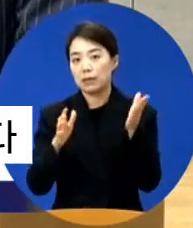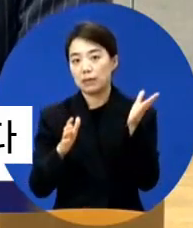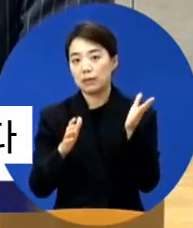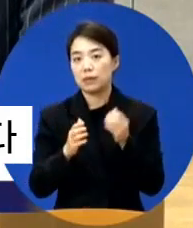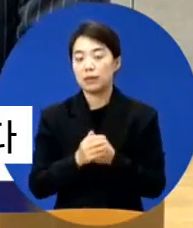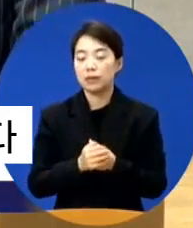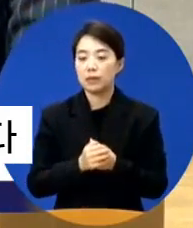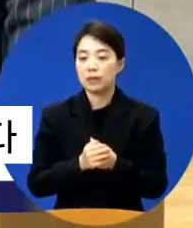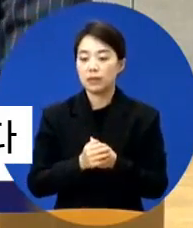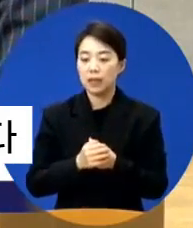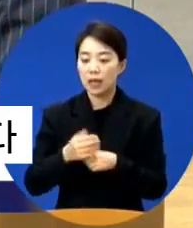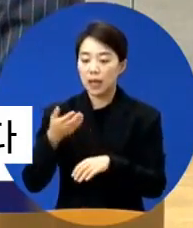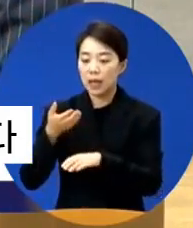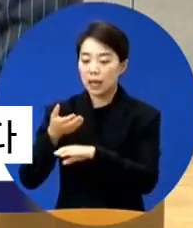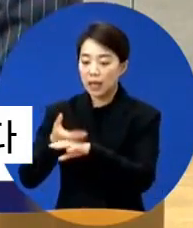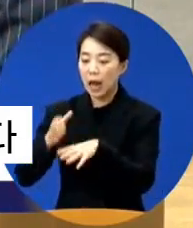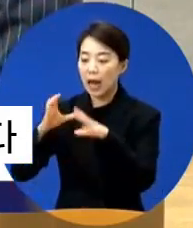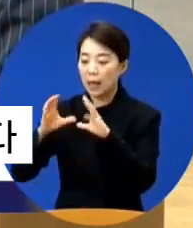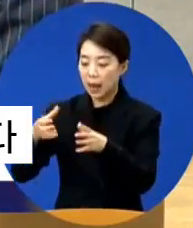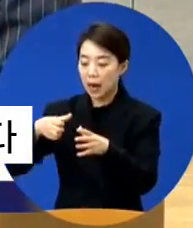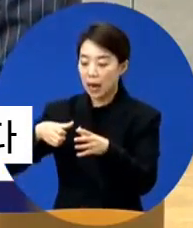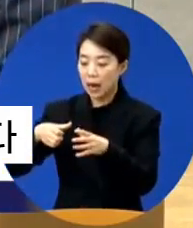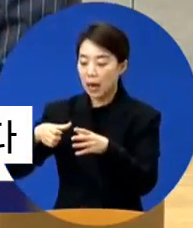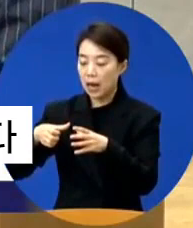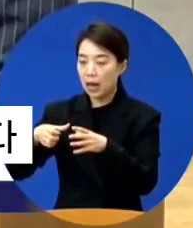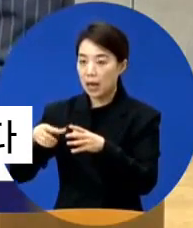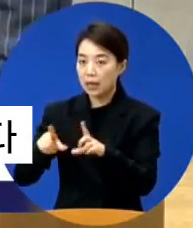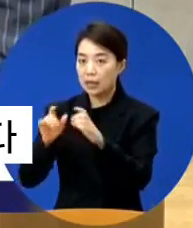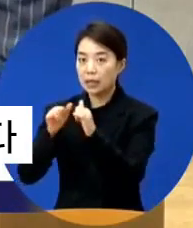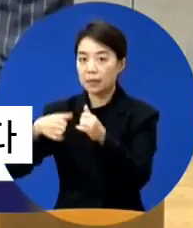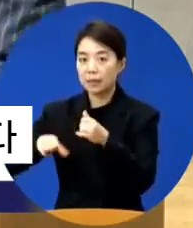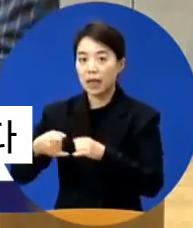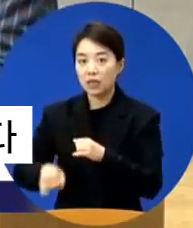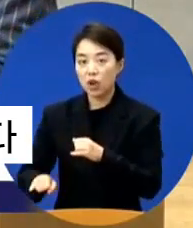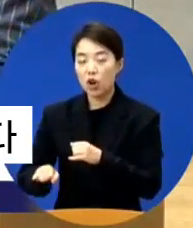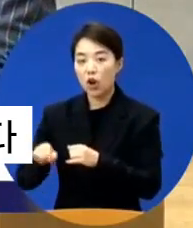이게 외국인 자녀 보육료 지원 사업 조례 안의 내용입니다.